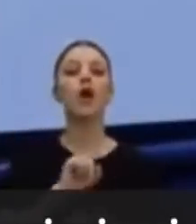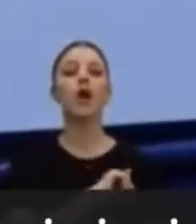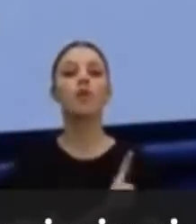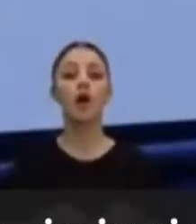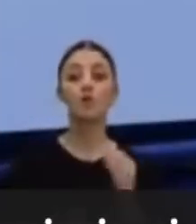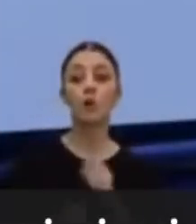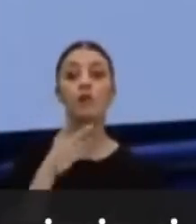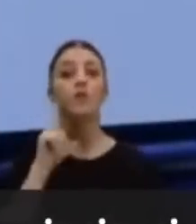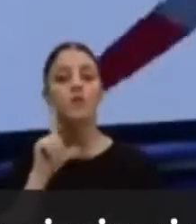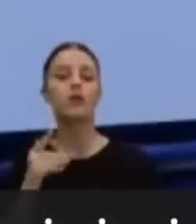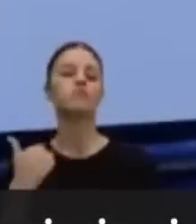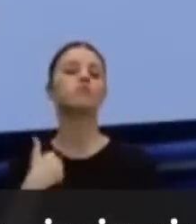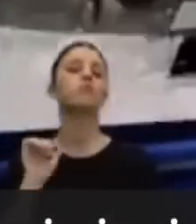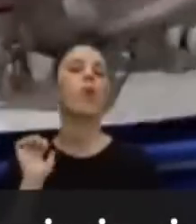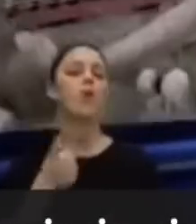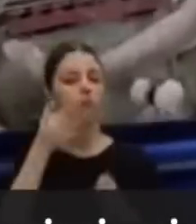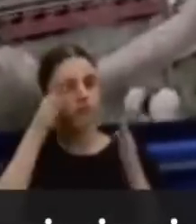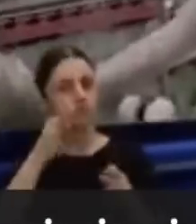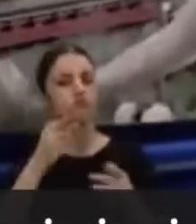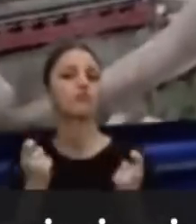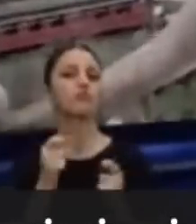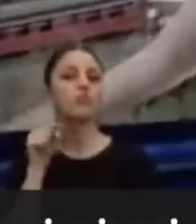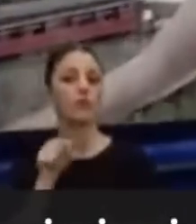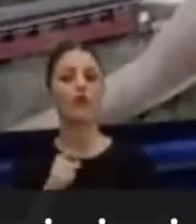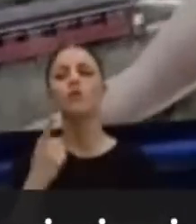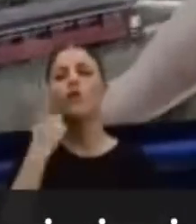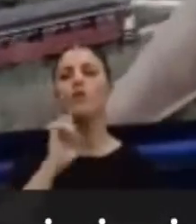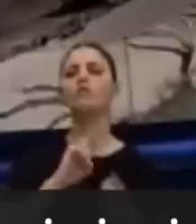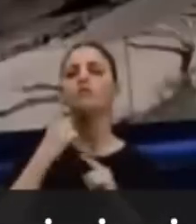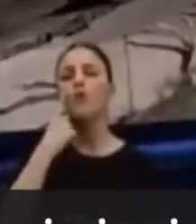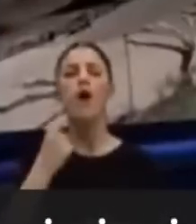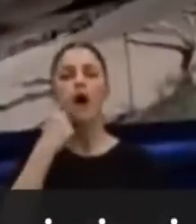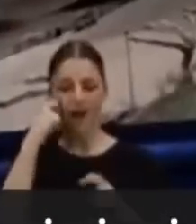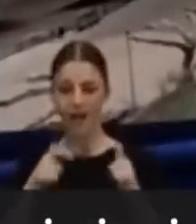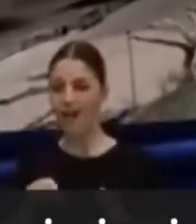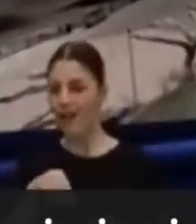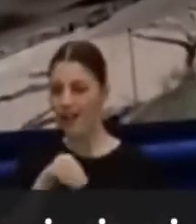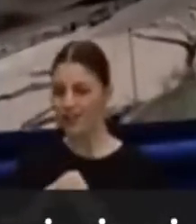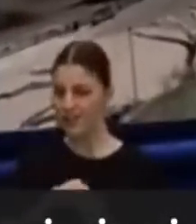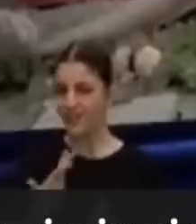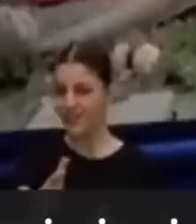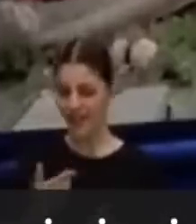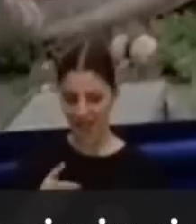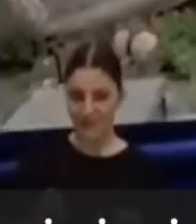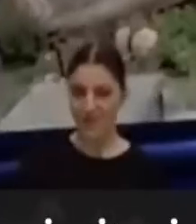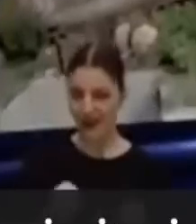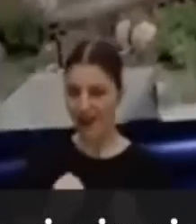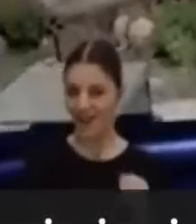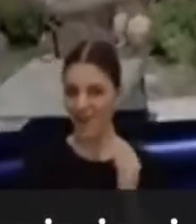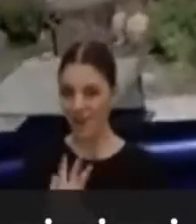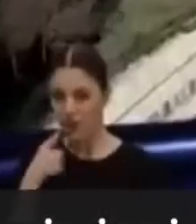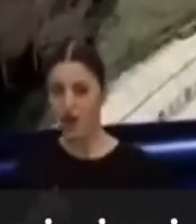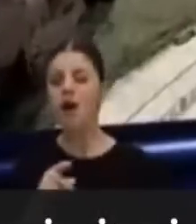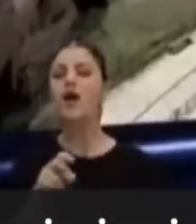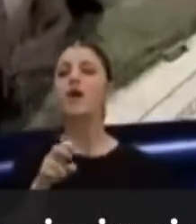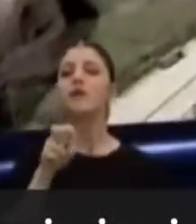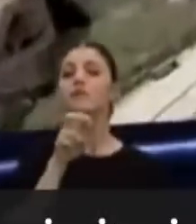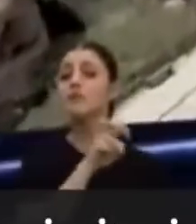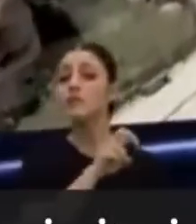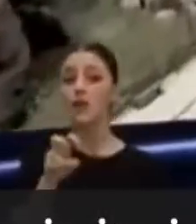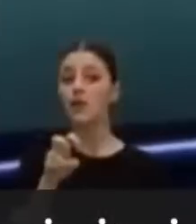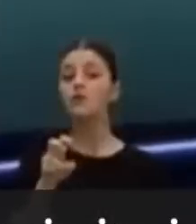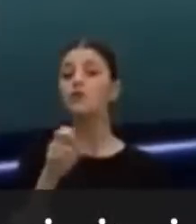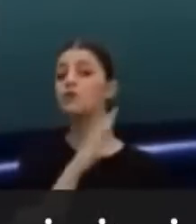üretimine büyük önem veriyoruz hükümet Ankara'da dinozor parkına 800 milyon dolar harcamasaydı